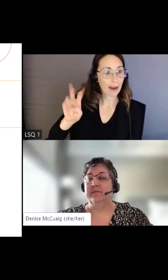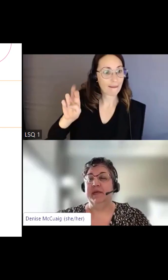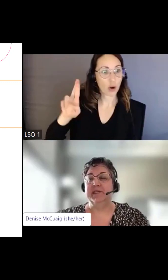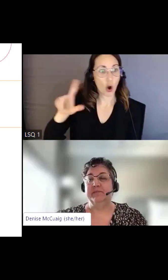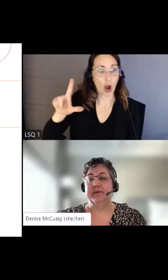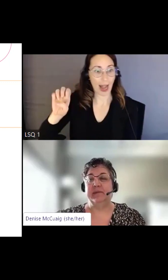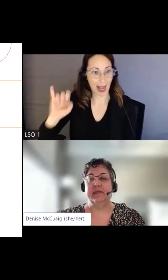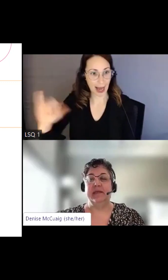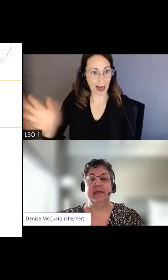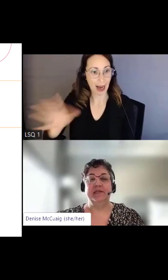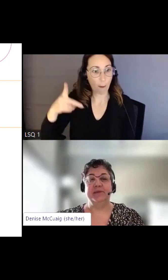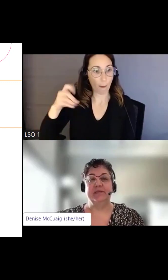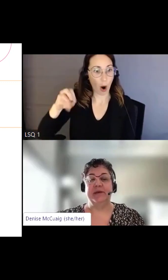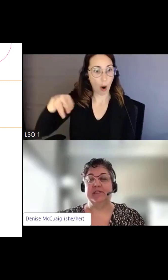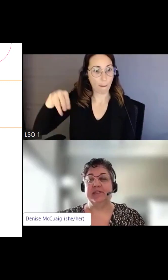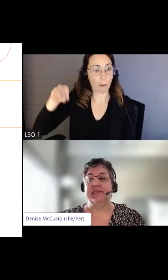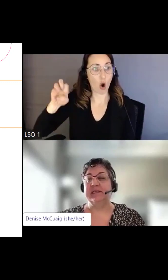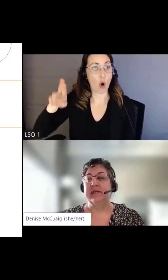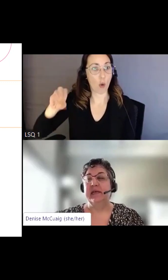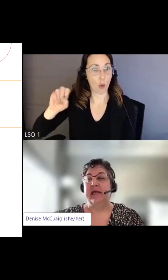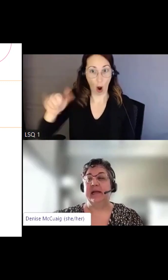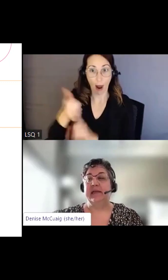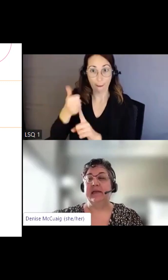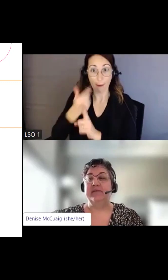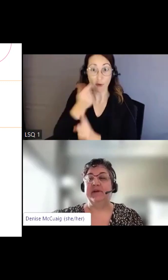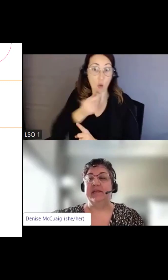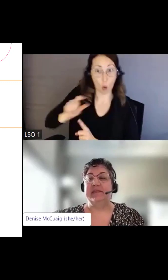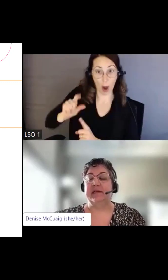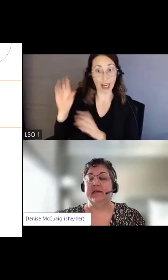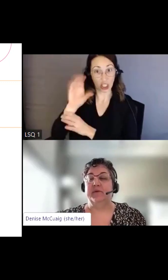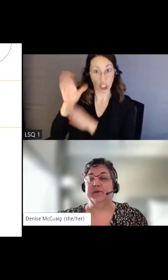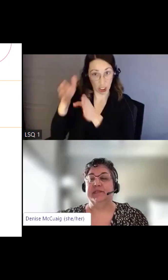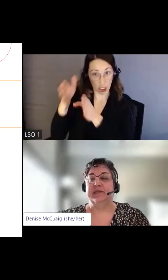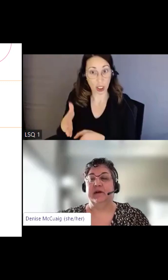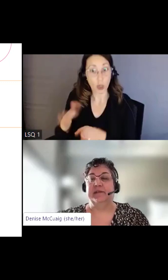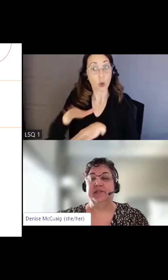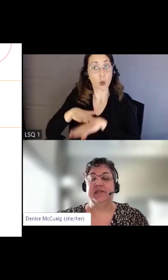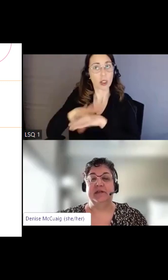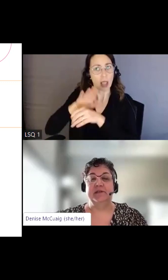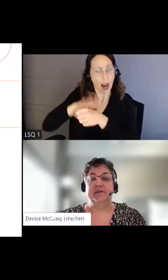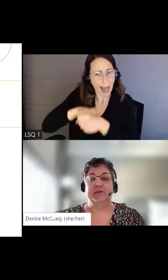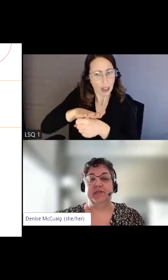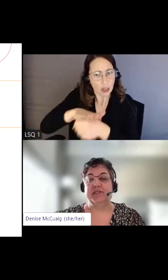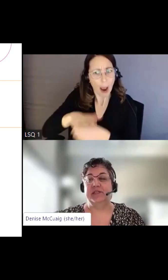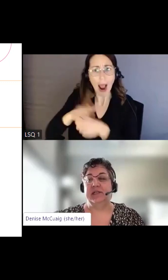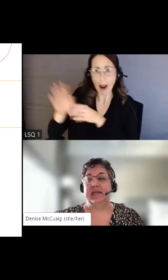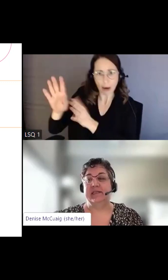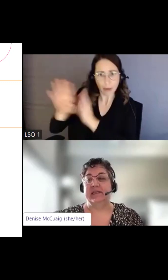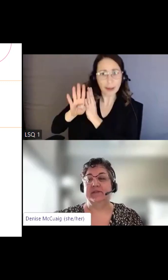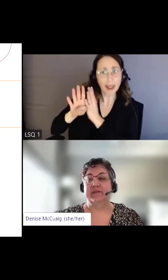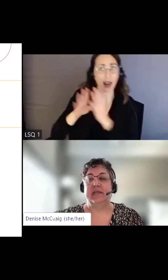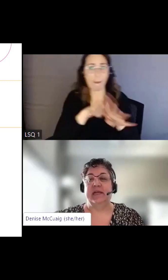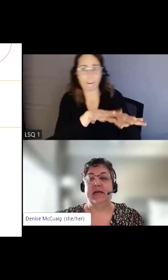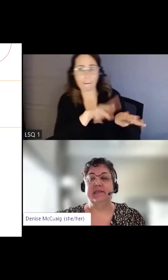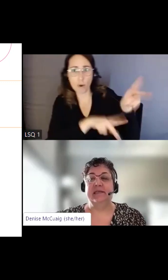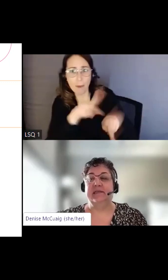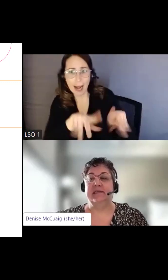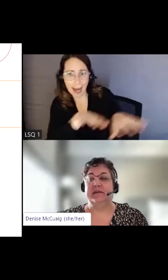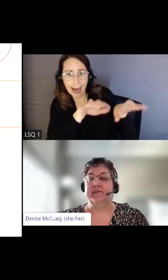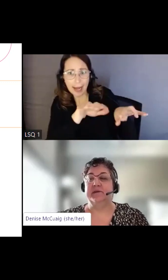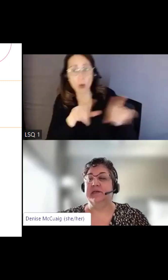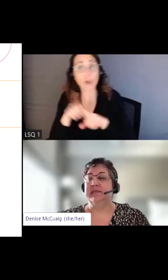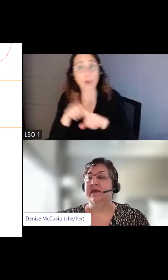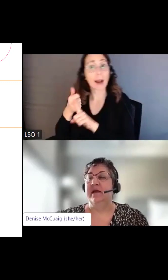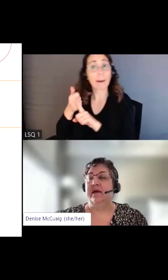primée de l'engagement des patients et du public. C'est une colonisatrice aussi non invitée sur les territoires partagés traditionnels, ancestraux et non cédés